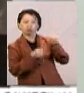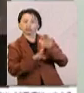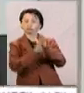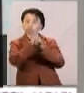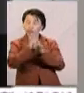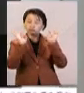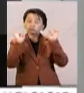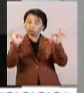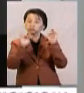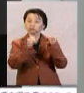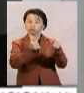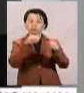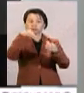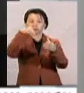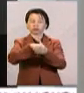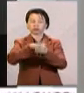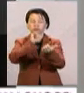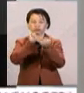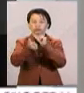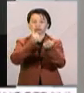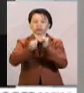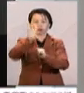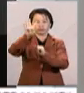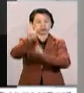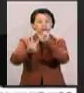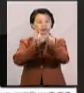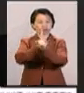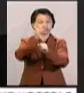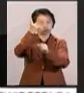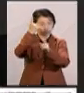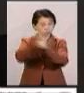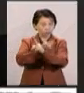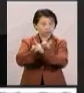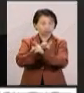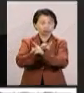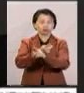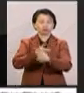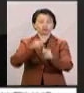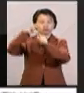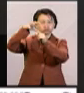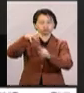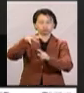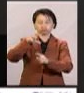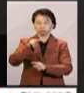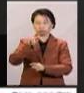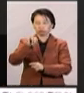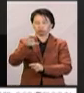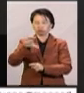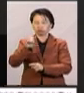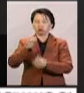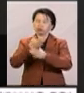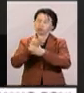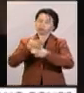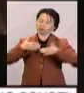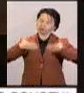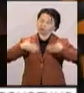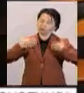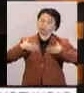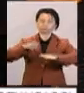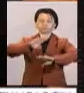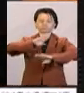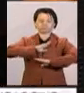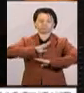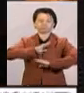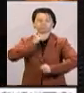yang amat membanggakan dalam temasya 4 tahun sekali itu. Jago squash negara itu berkongsi kegembiraan dan